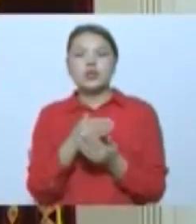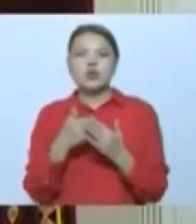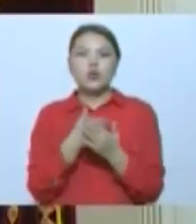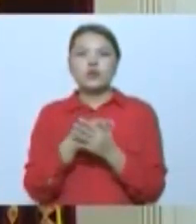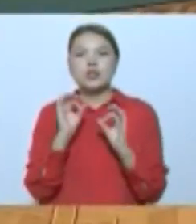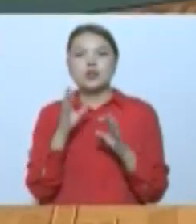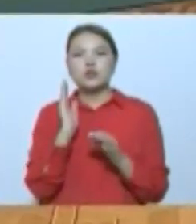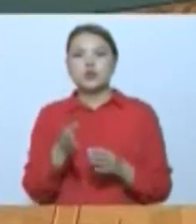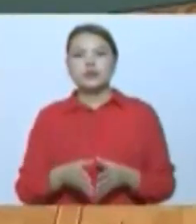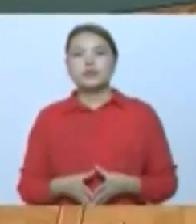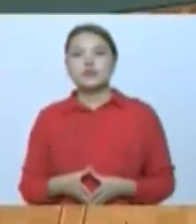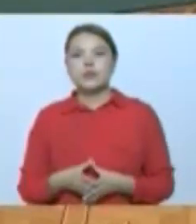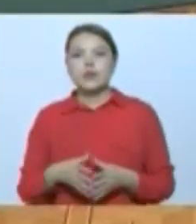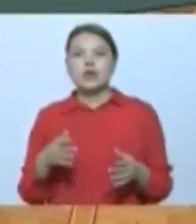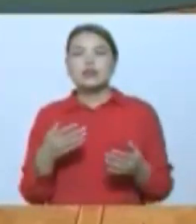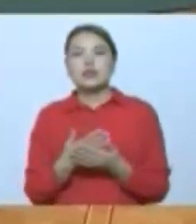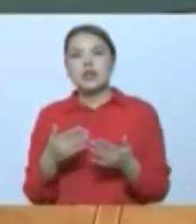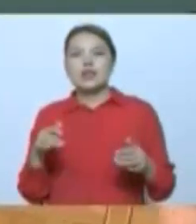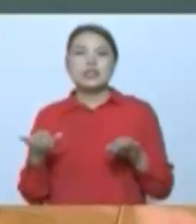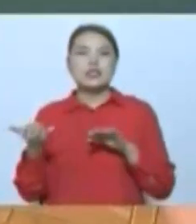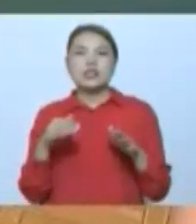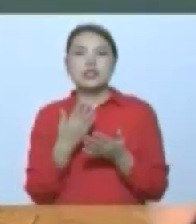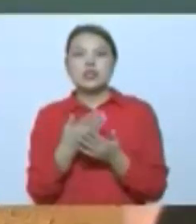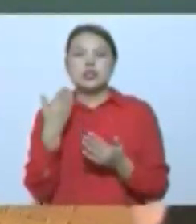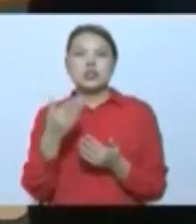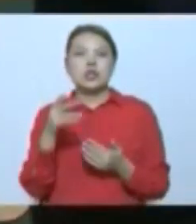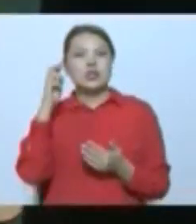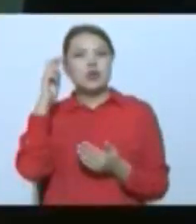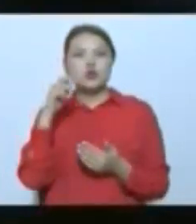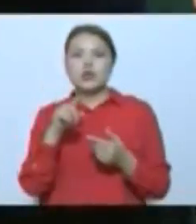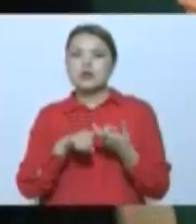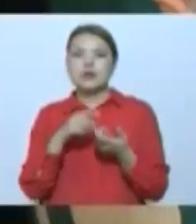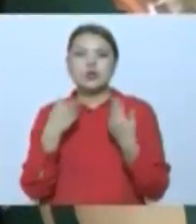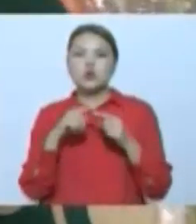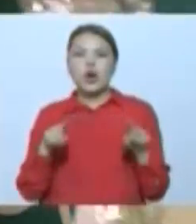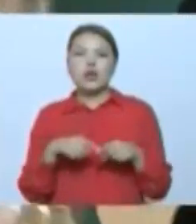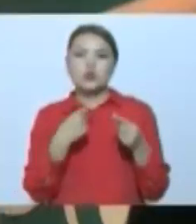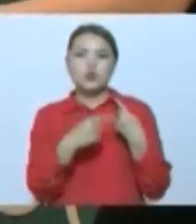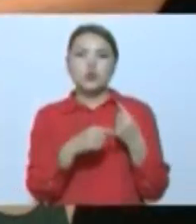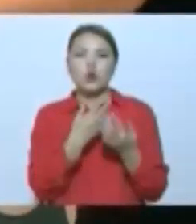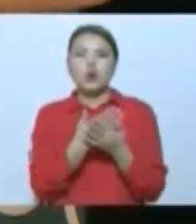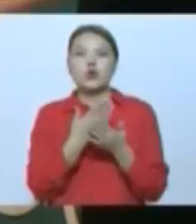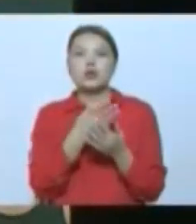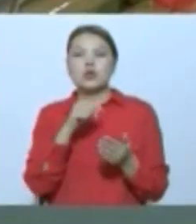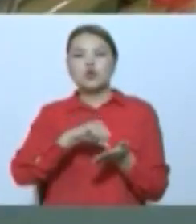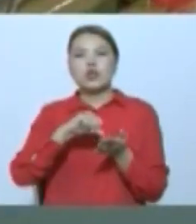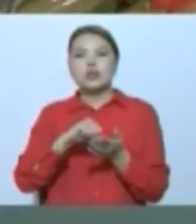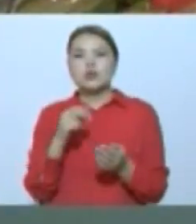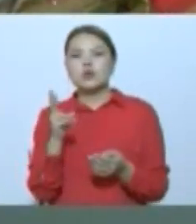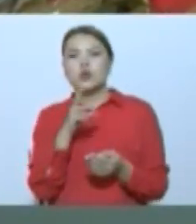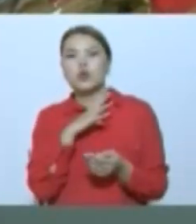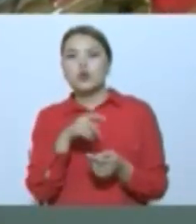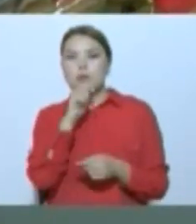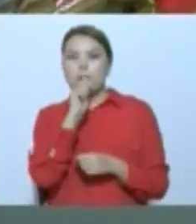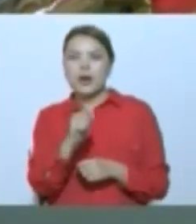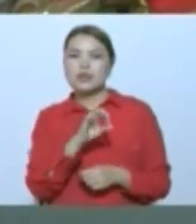сол жобаның аясында. Шара соңында дүниежүзілік үкіметтік емес ұйымдар күніне орай аймақта азаматтық қоғамның дамуына қосқан үлесі үшін